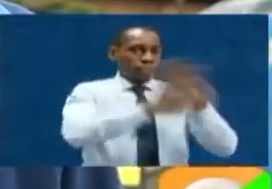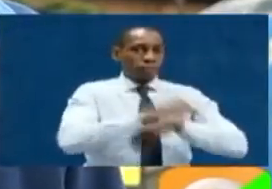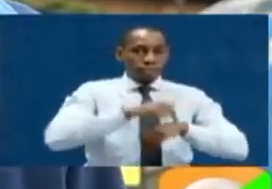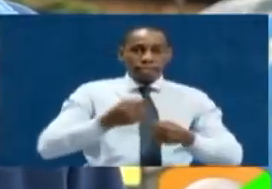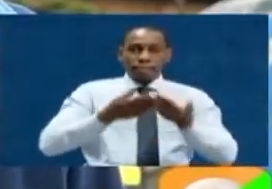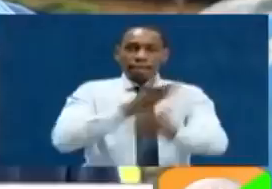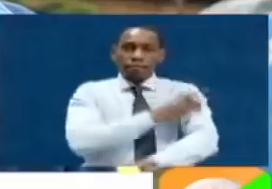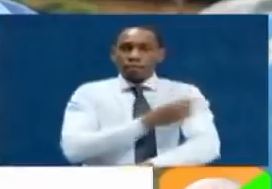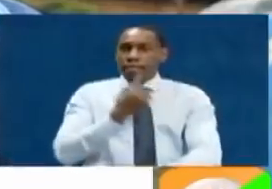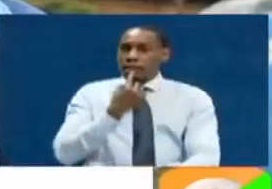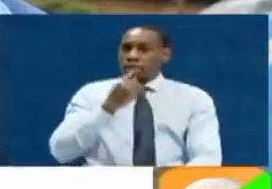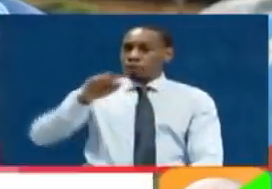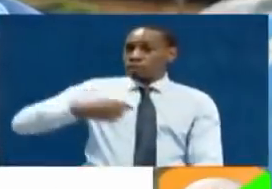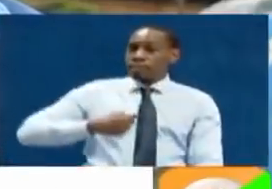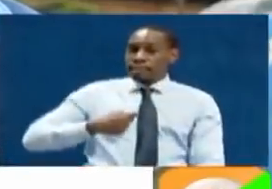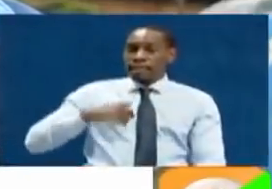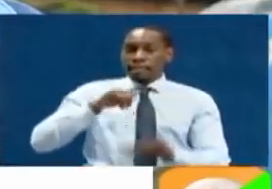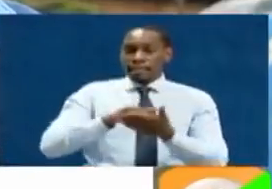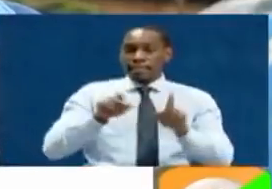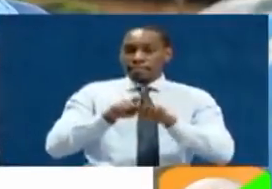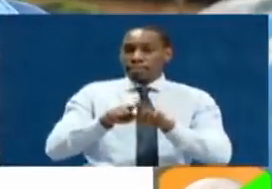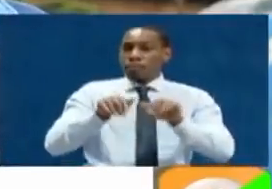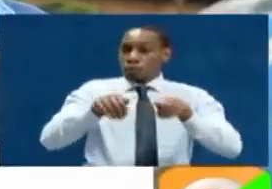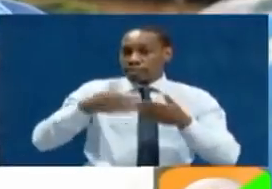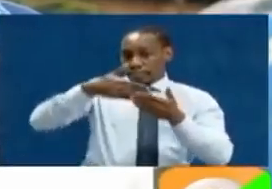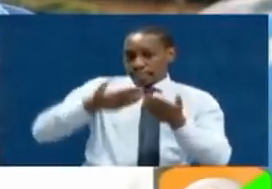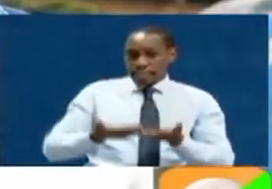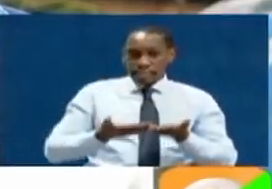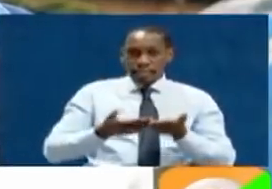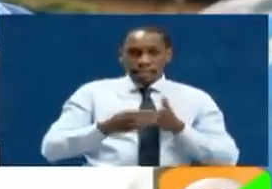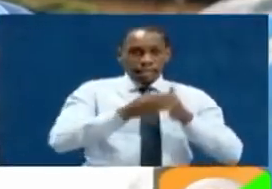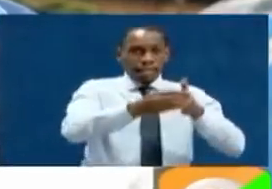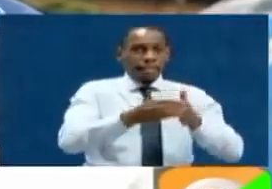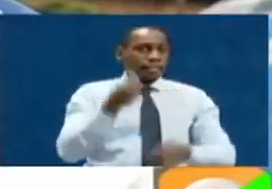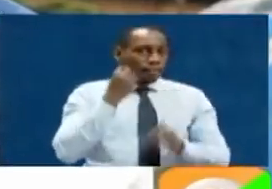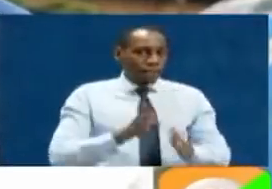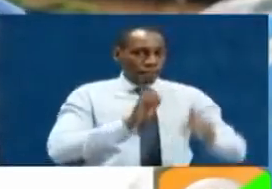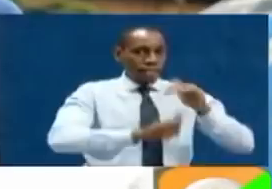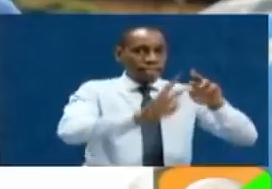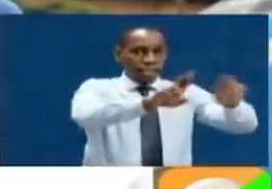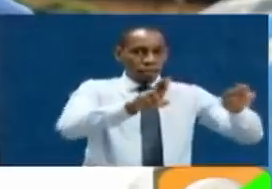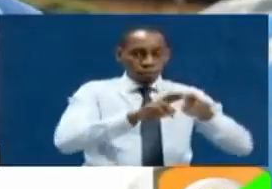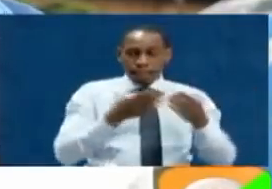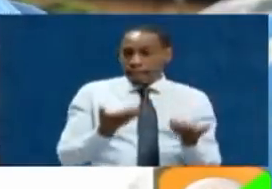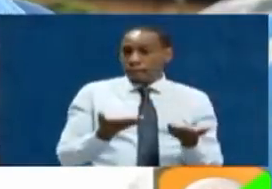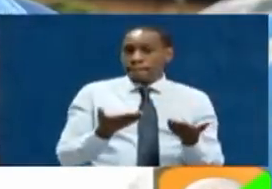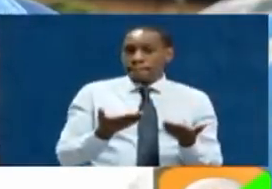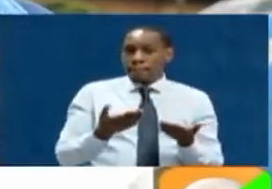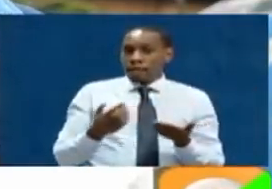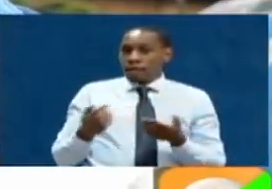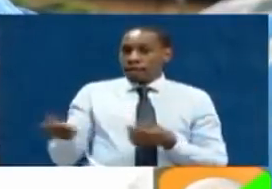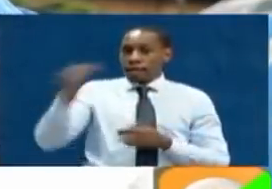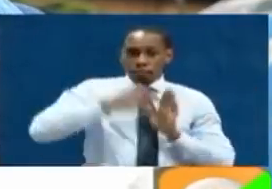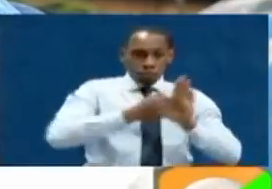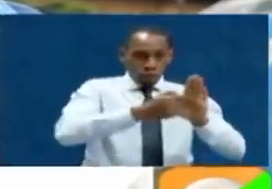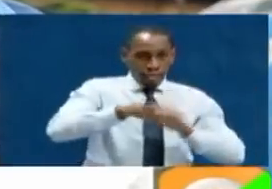daktari, akaniambia juu hata ndo nilikuwa nimeongojea nipeleke mgonjwa wako ward, wacha tuende